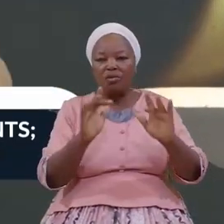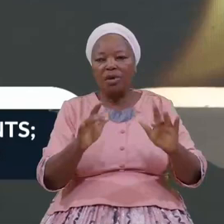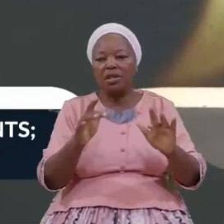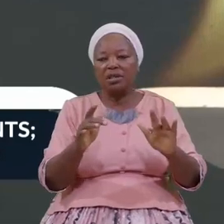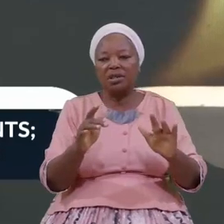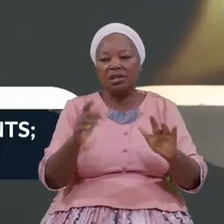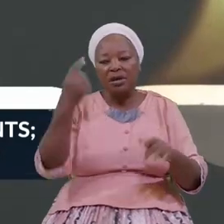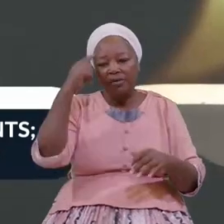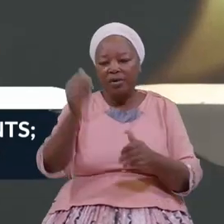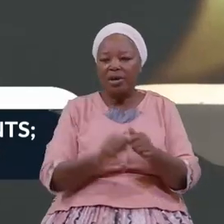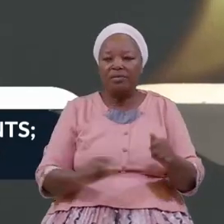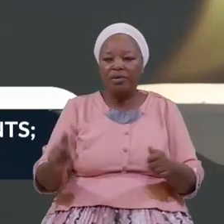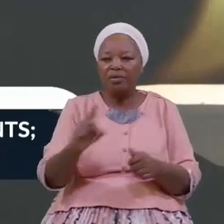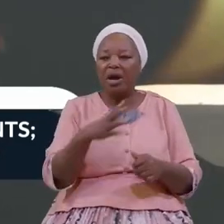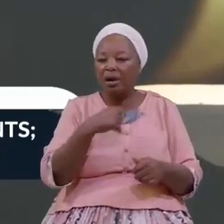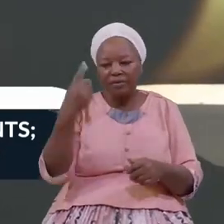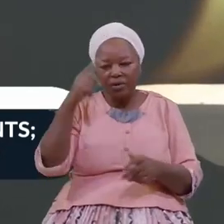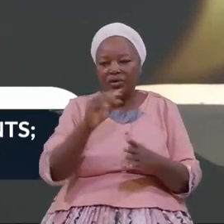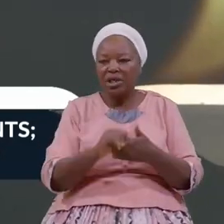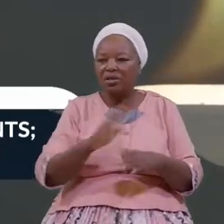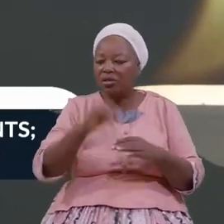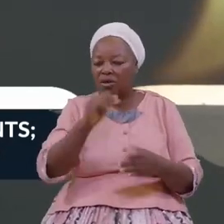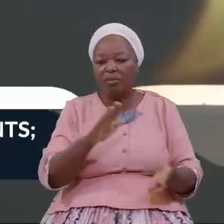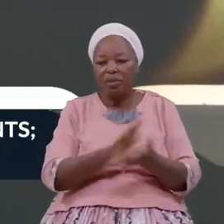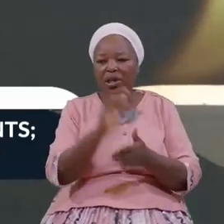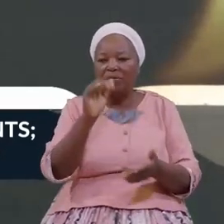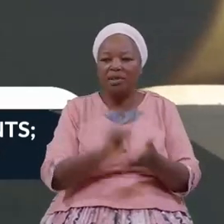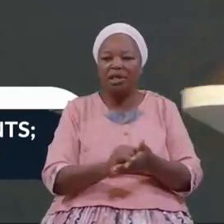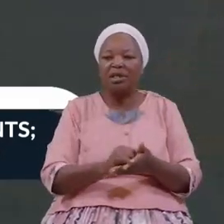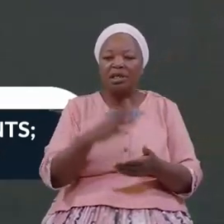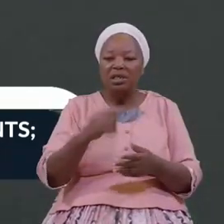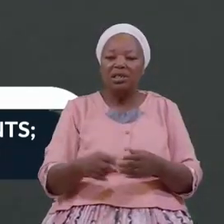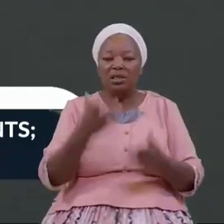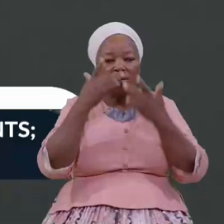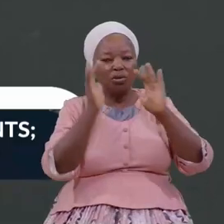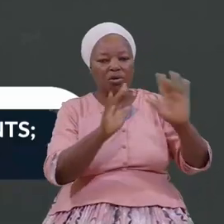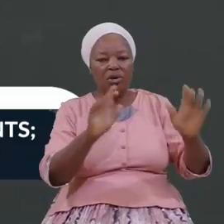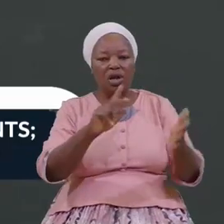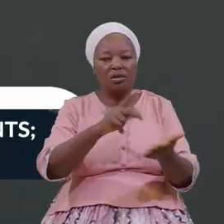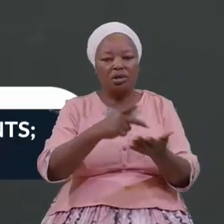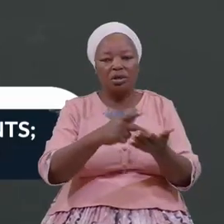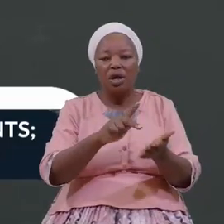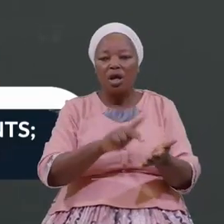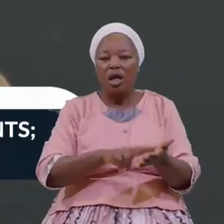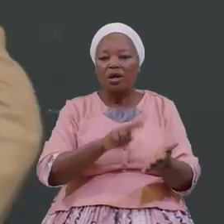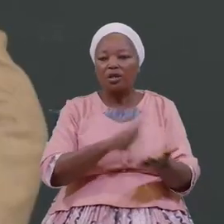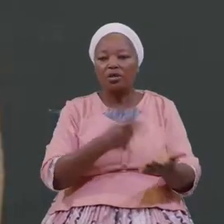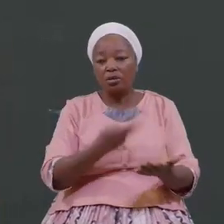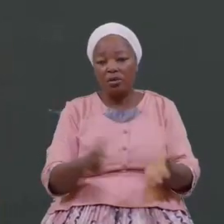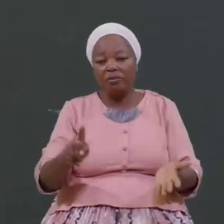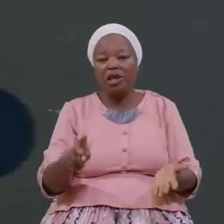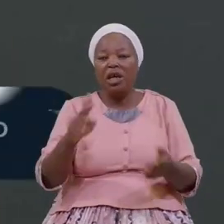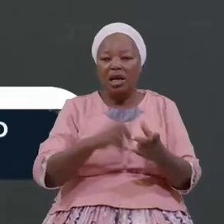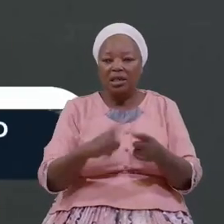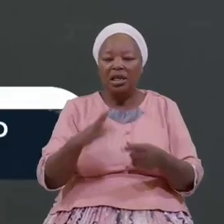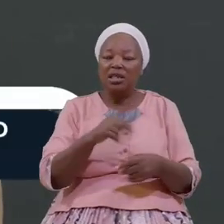pour tout le monde, mais ceux qui ne croient pas, et est le scandale ou le trébuchement des moqueurs. Il est le rocher.